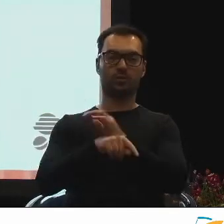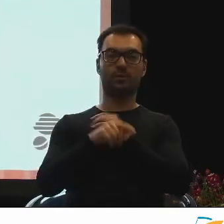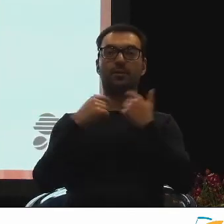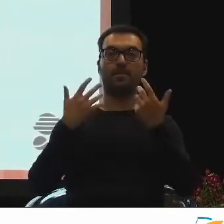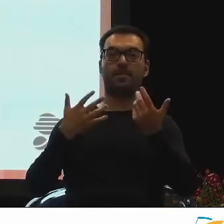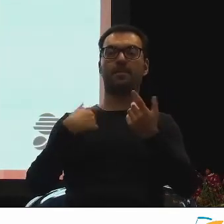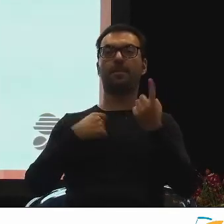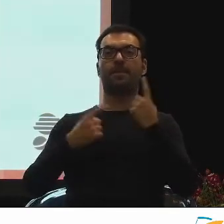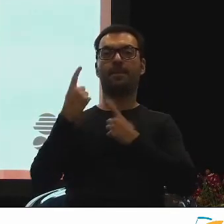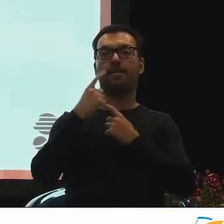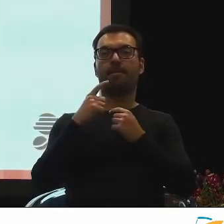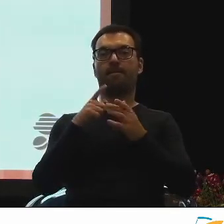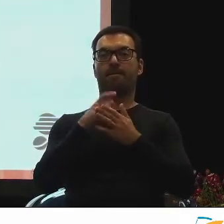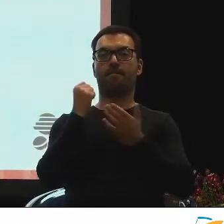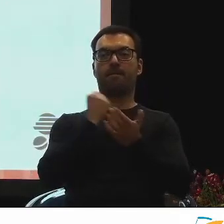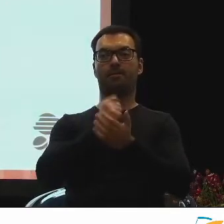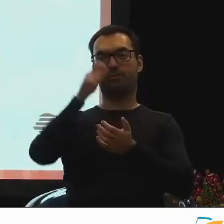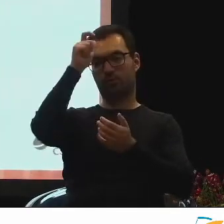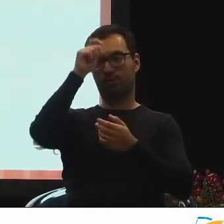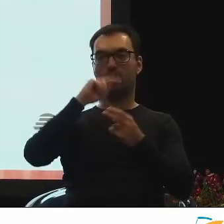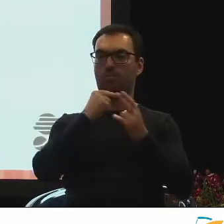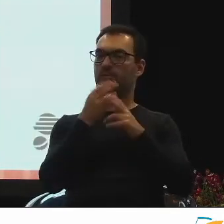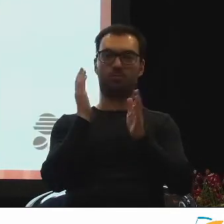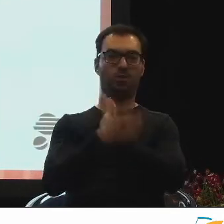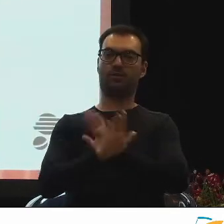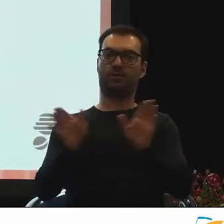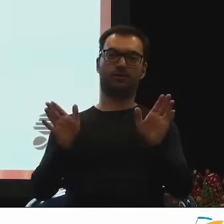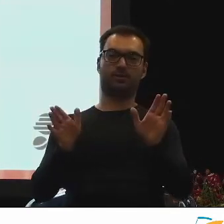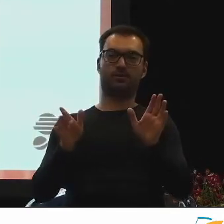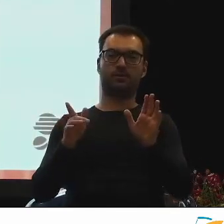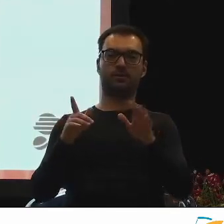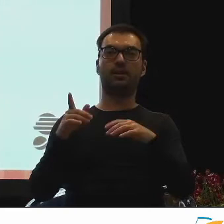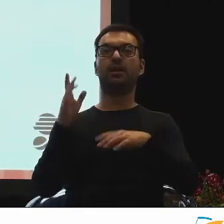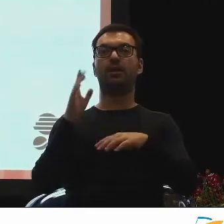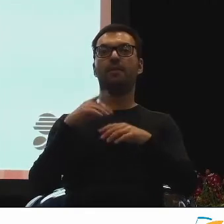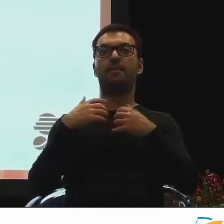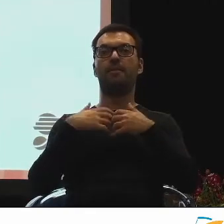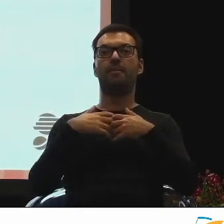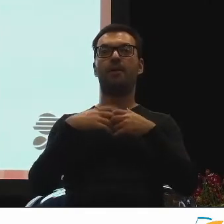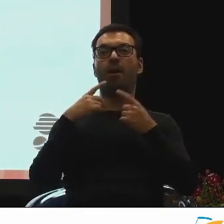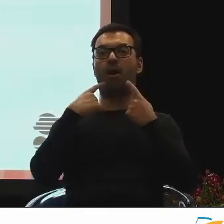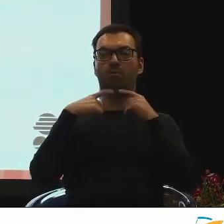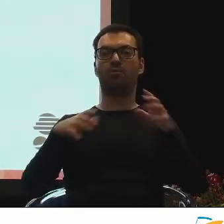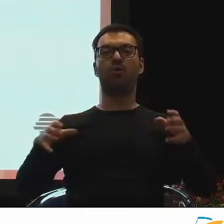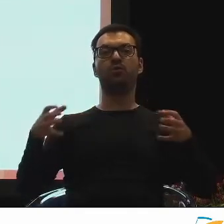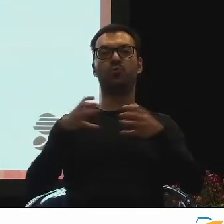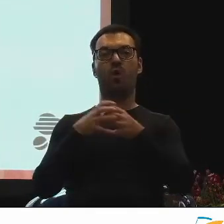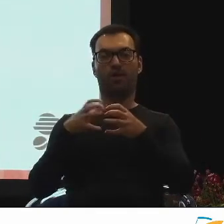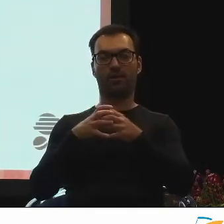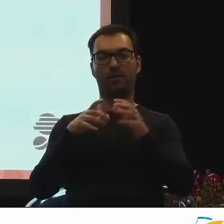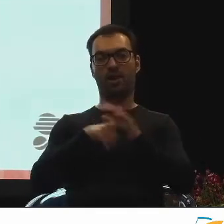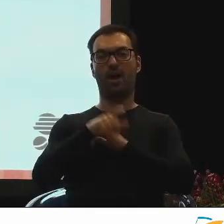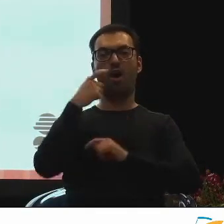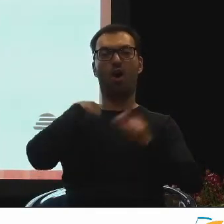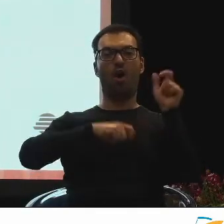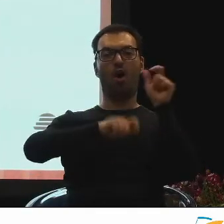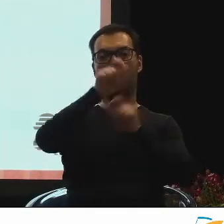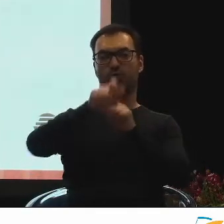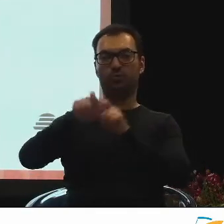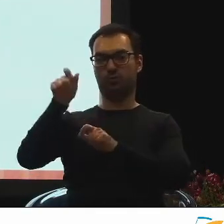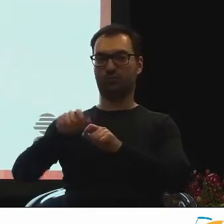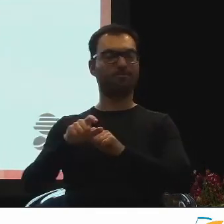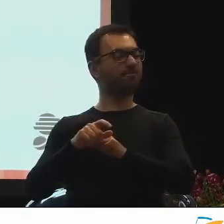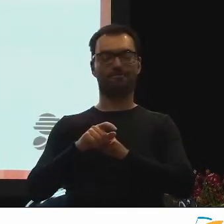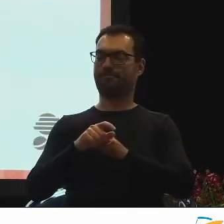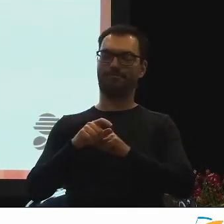wydaje mi się, że z punktu widzenia praw człowieka odpowiedź jest jedna, że stosowanie mechanizmów odpowiedzialności zbiorowej w stosunku do osób